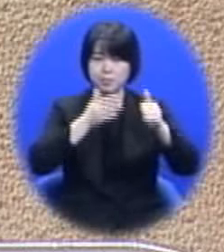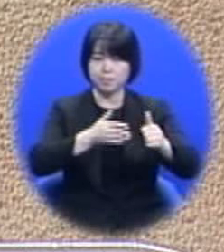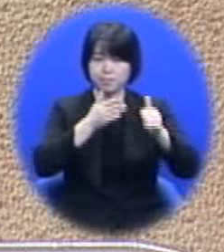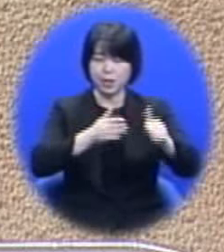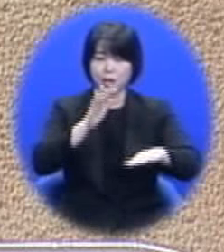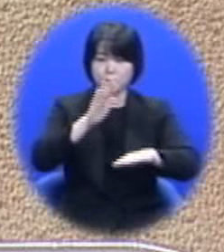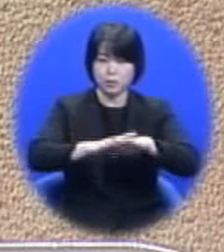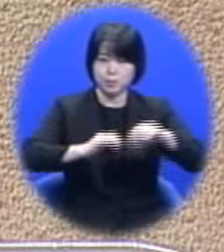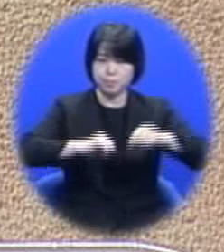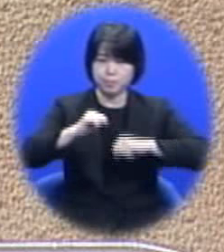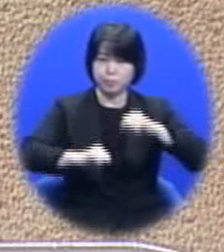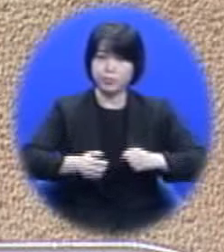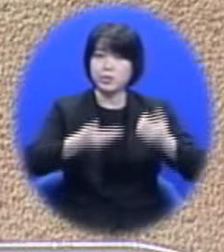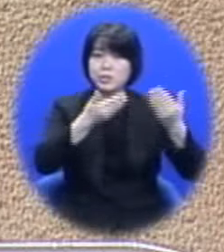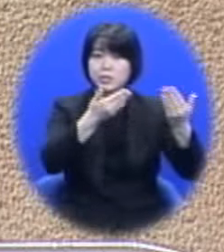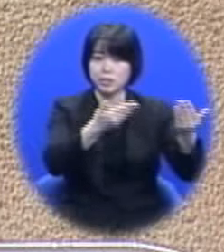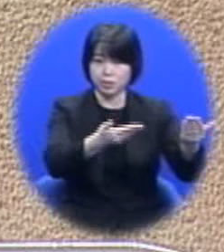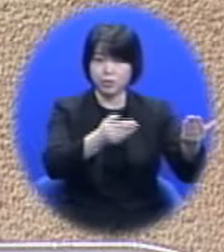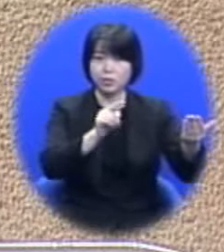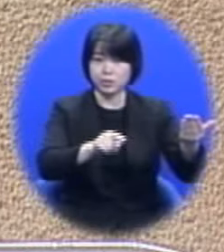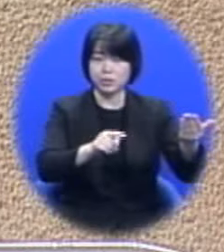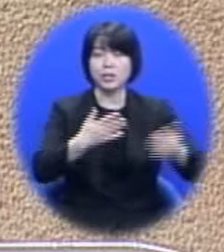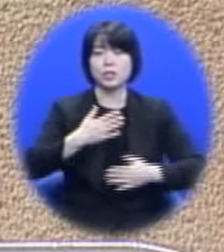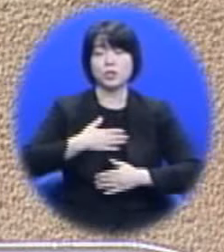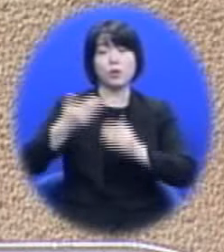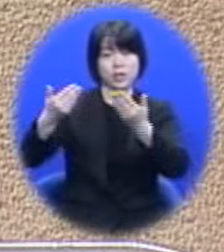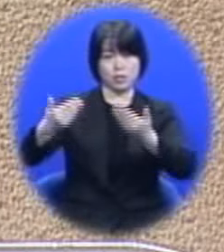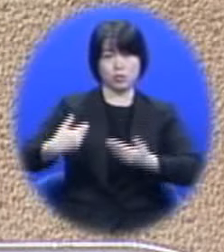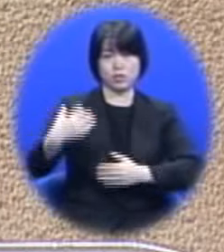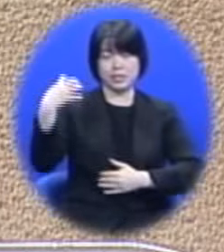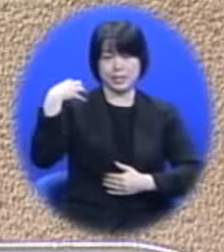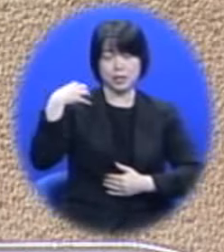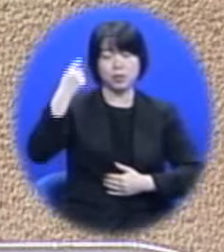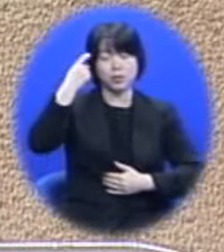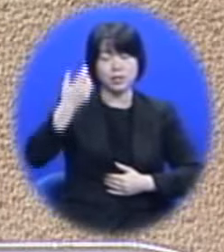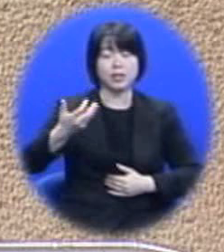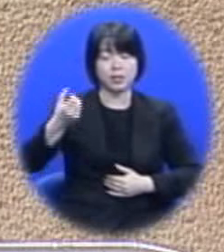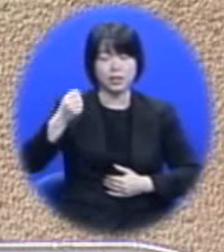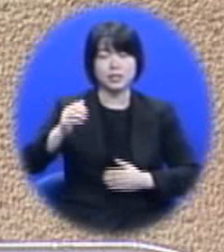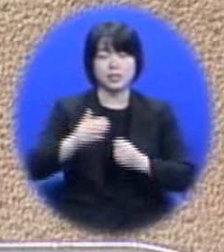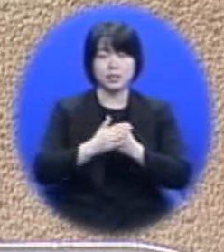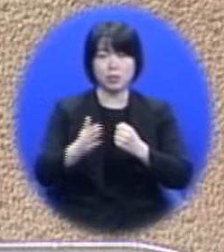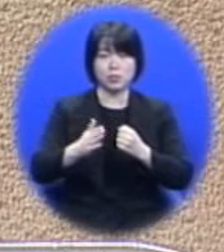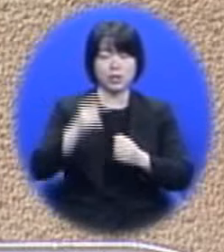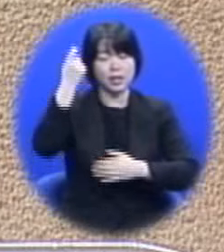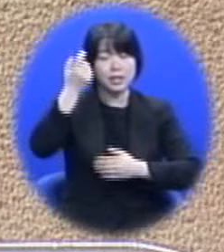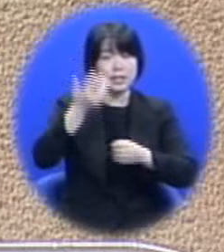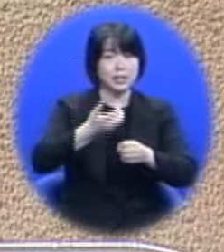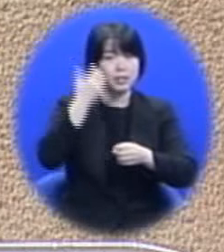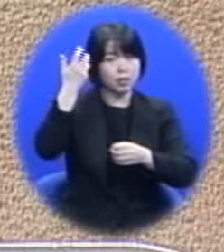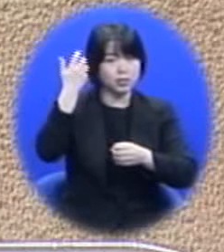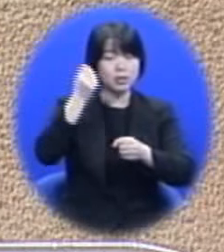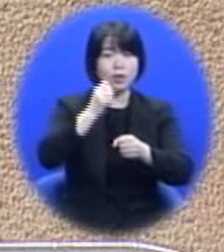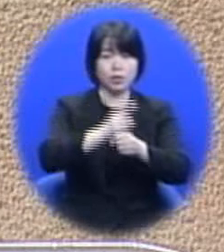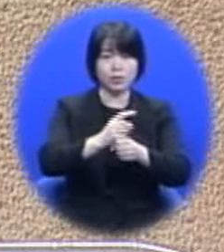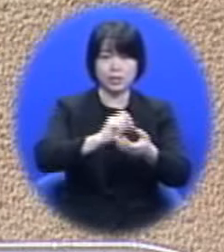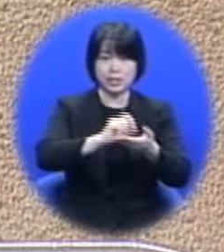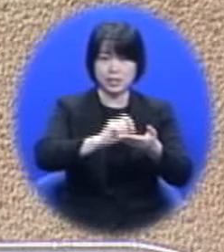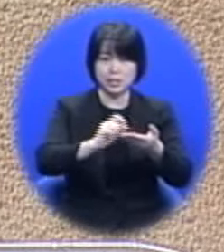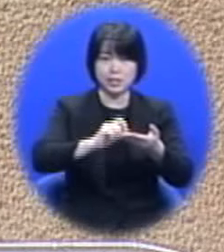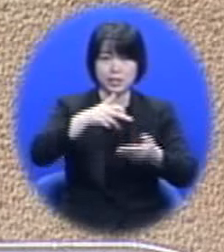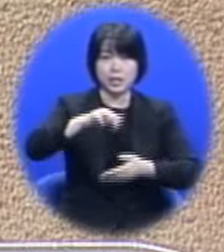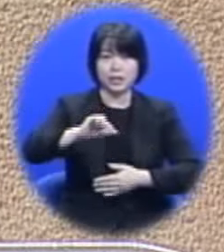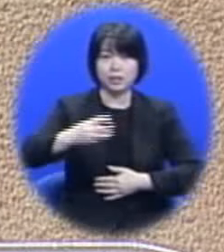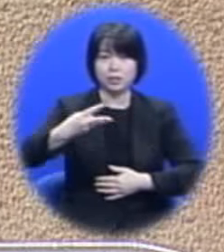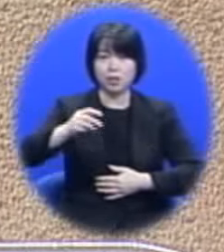도전하는 것이 저에게 주신 사명이라고 생각했기 때문에 영성일기 컬럼을 통해서 그 이야기를 계속